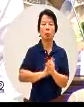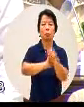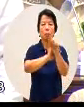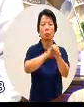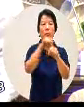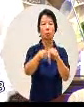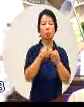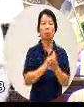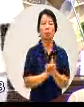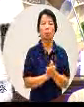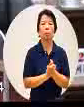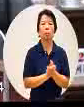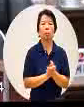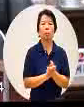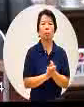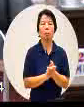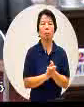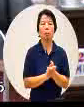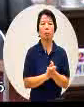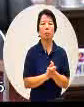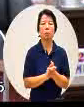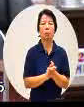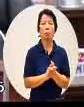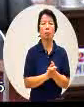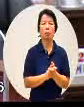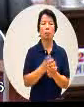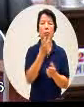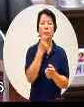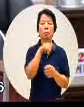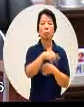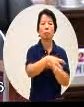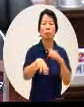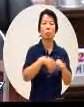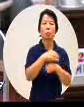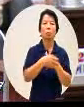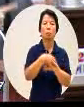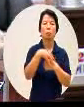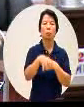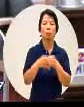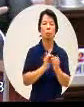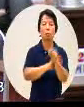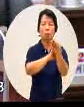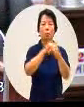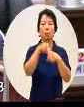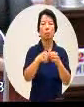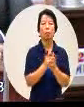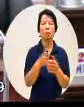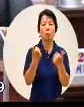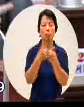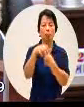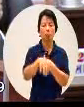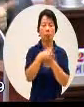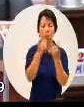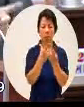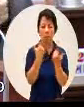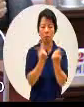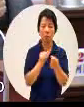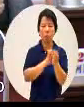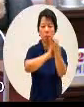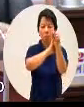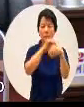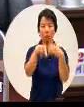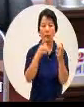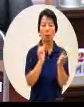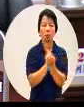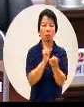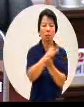支持謝謝好那中央環保署長支持我希望議會也可以支持這是為到我們高